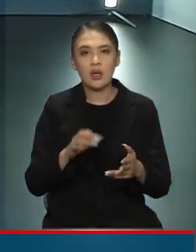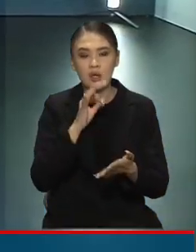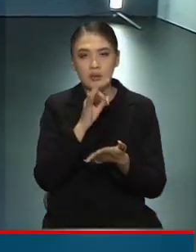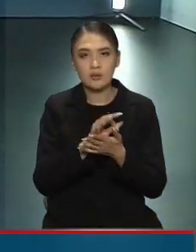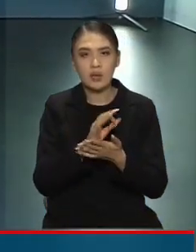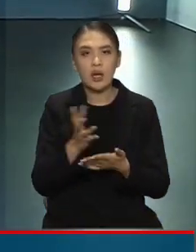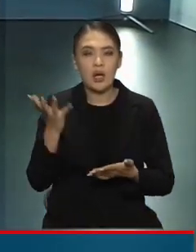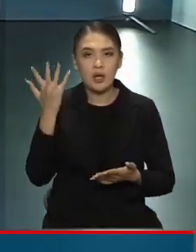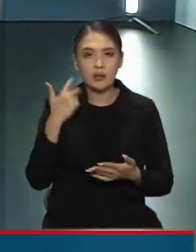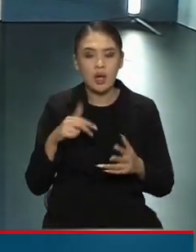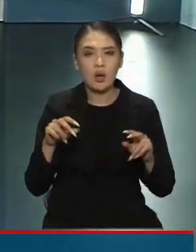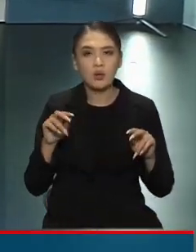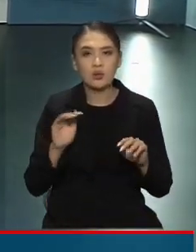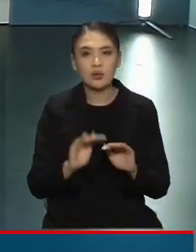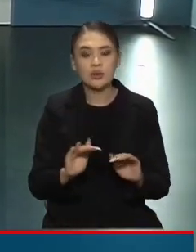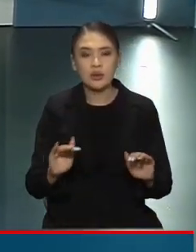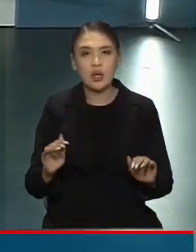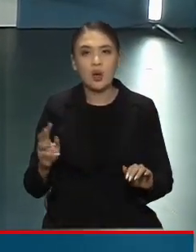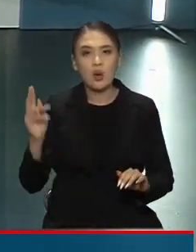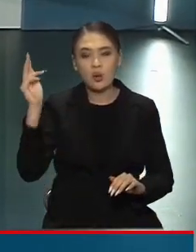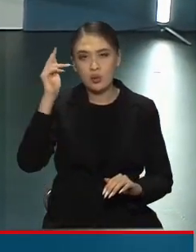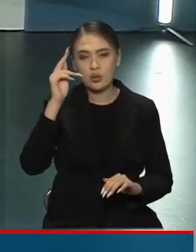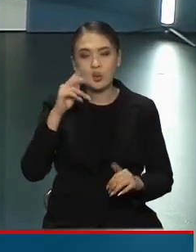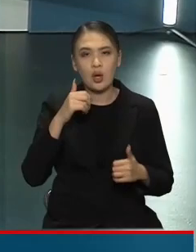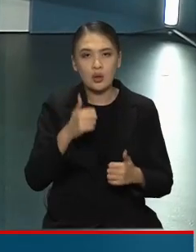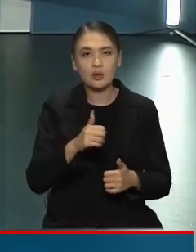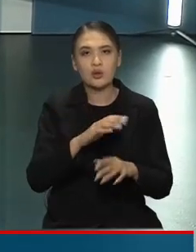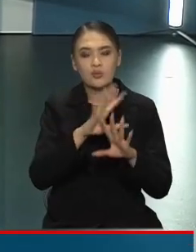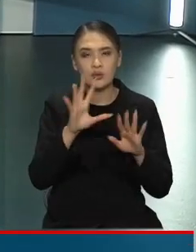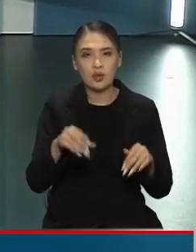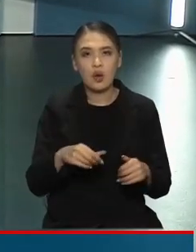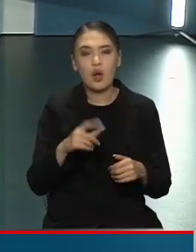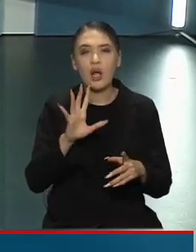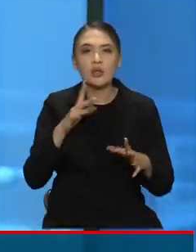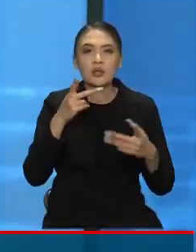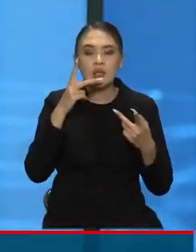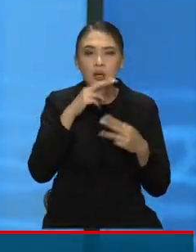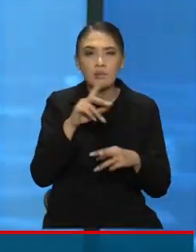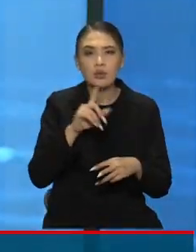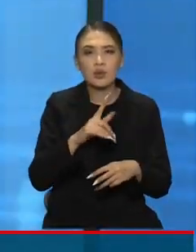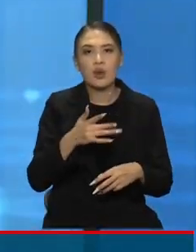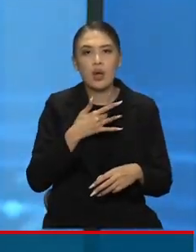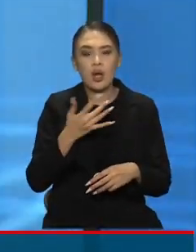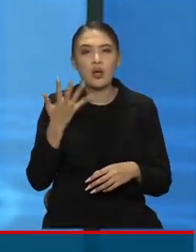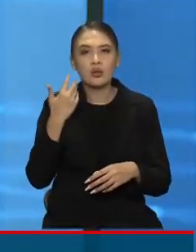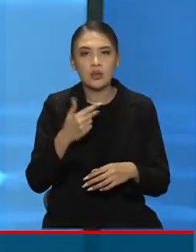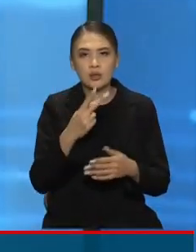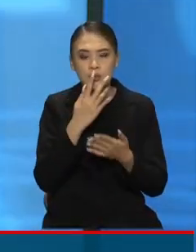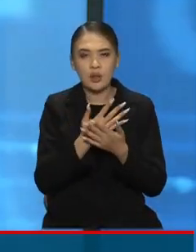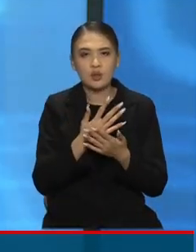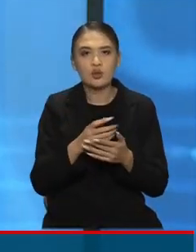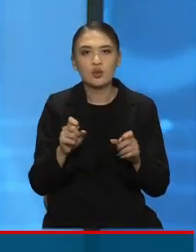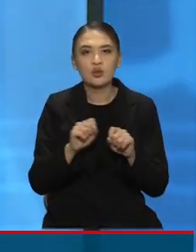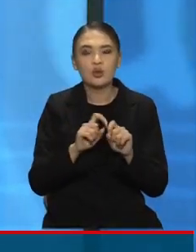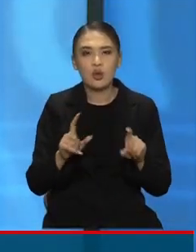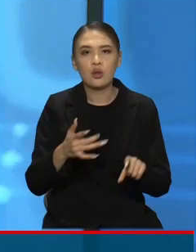Когда ученик хорош, вас хвалят, когда он что-то сделал не то, говорят, куда смотрит школа.